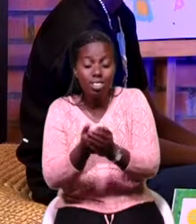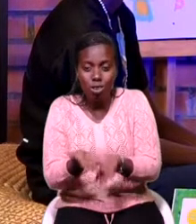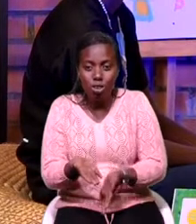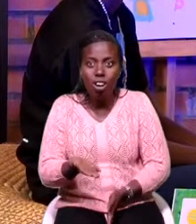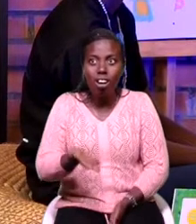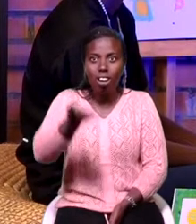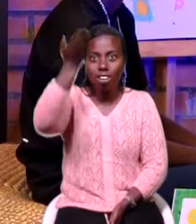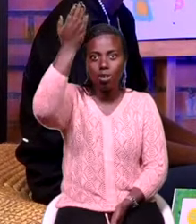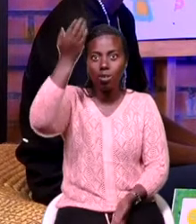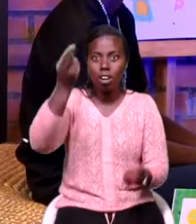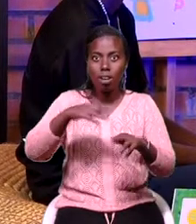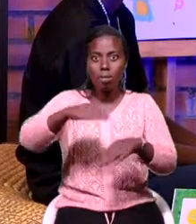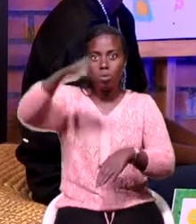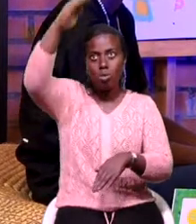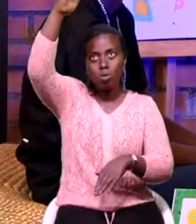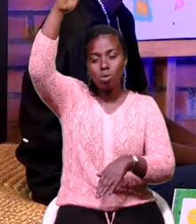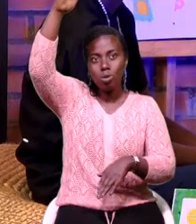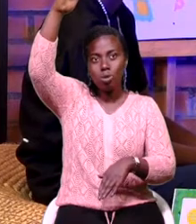karakura.